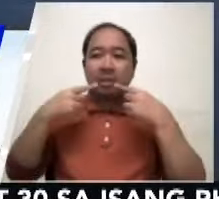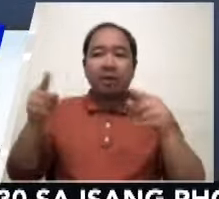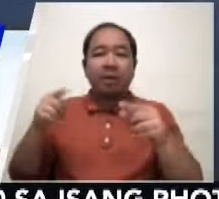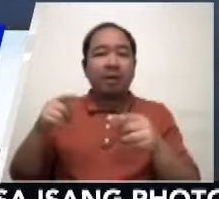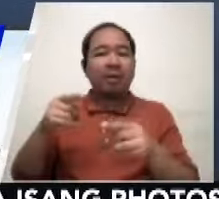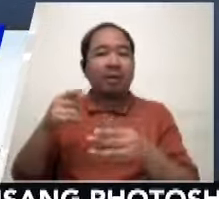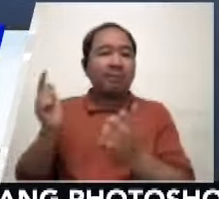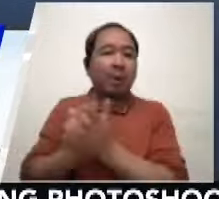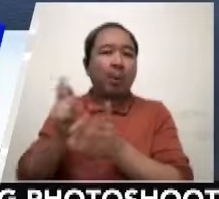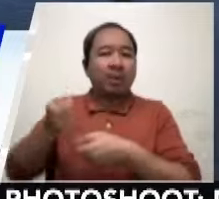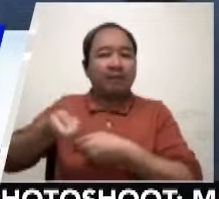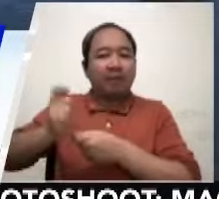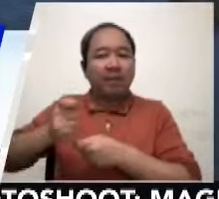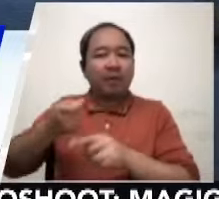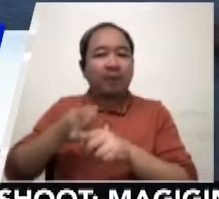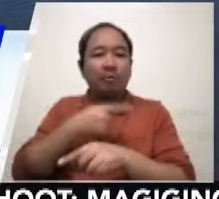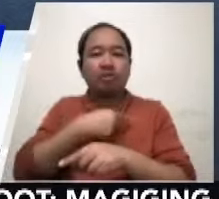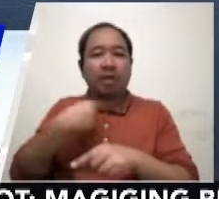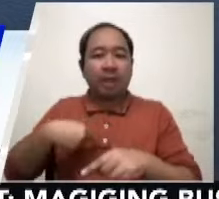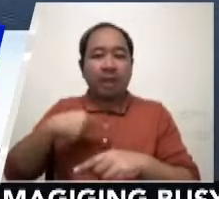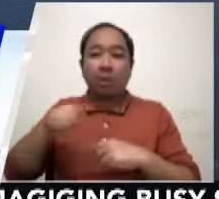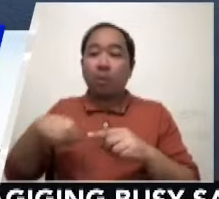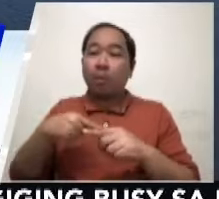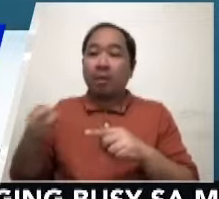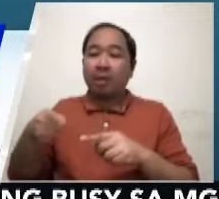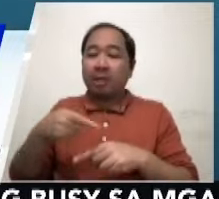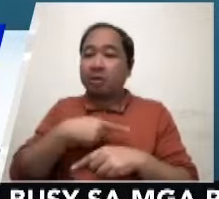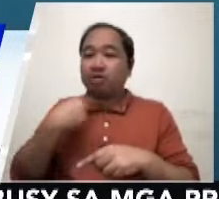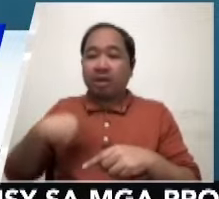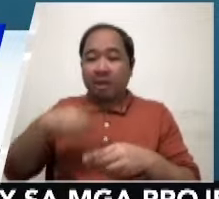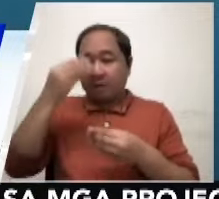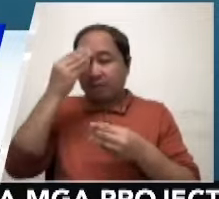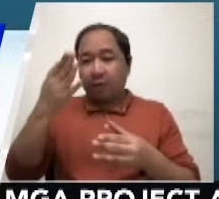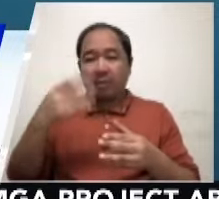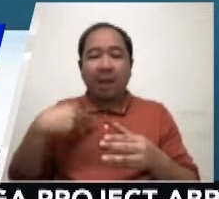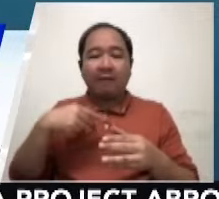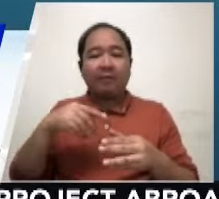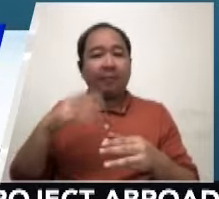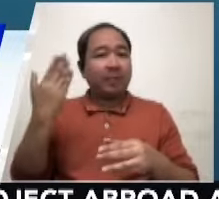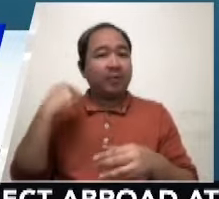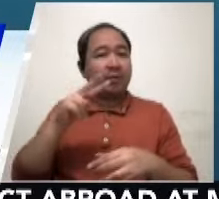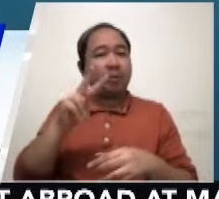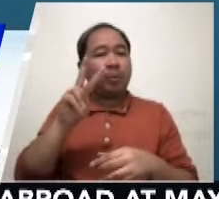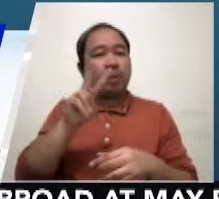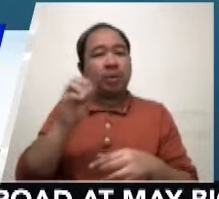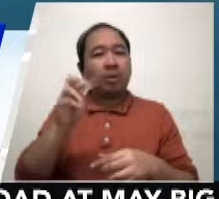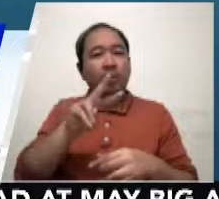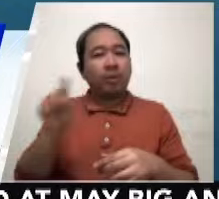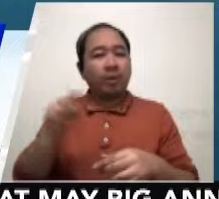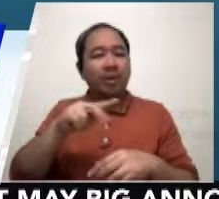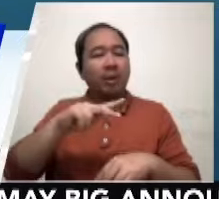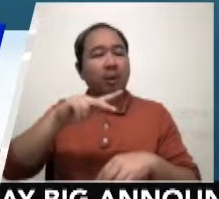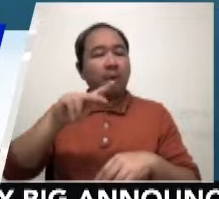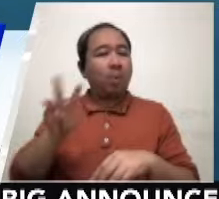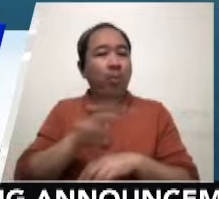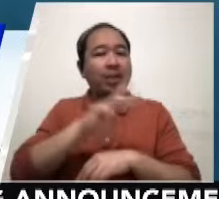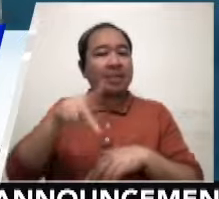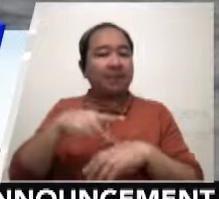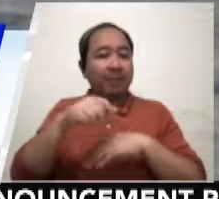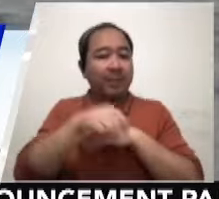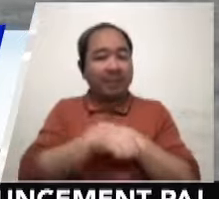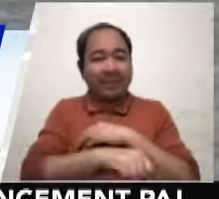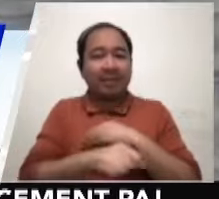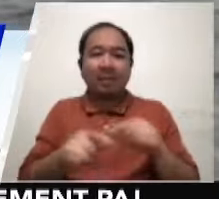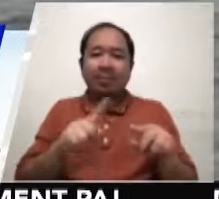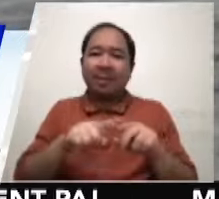nang magdeklara ang China ng taunang fishing moratorium sa West Philippine Sea noong 2021, hindi naman daw talaga ito ipinapatupad.